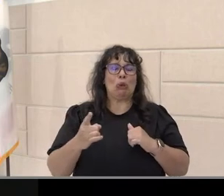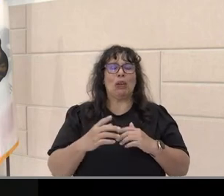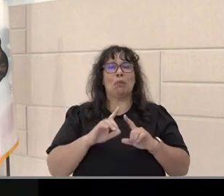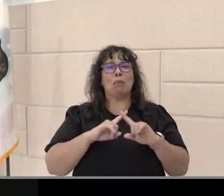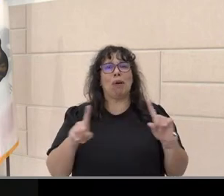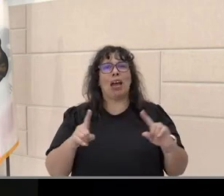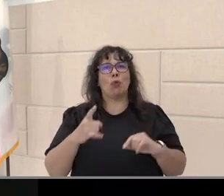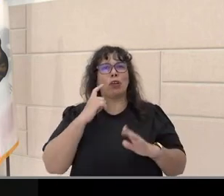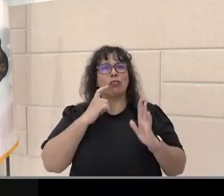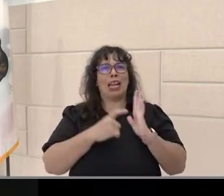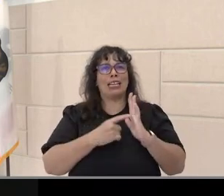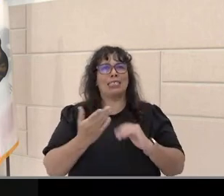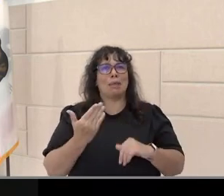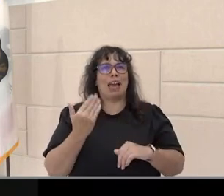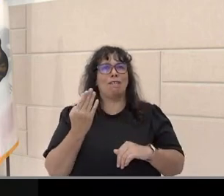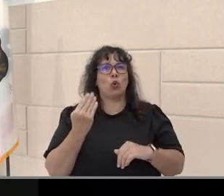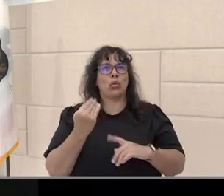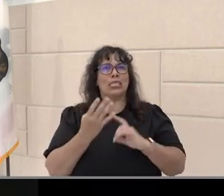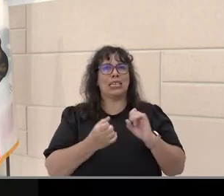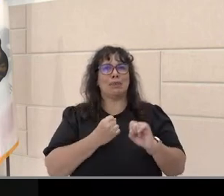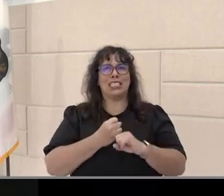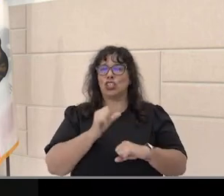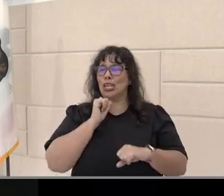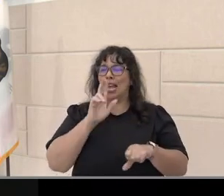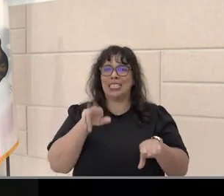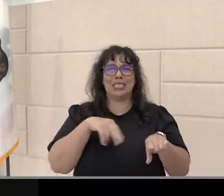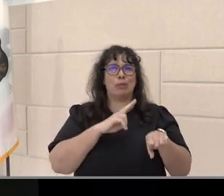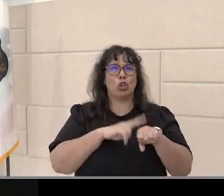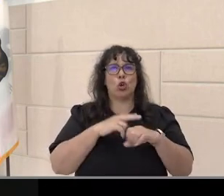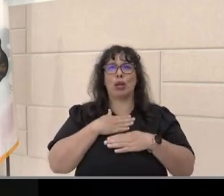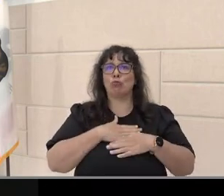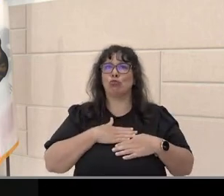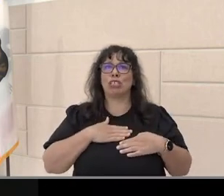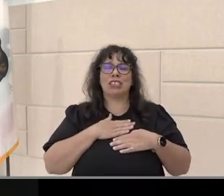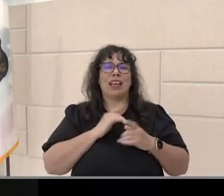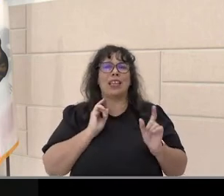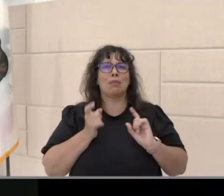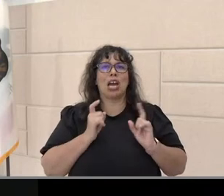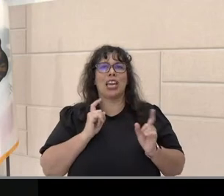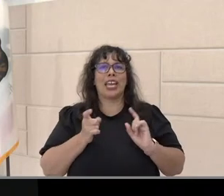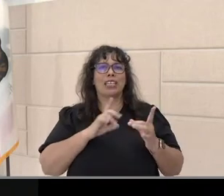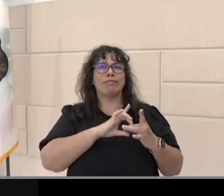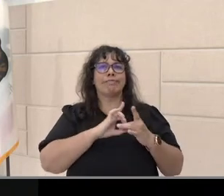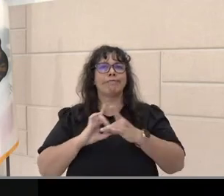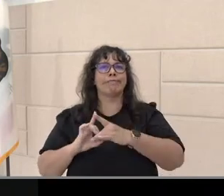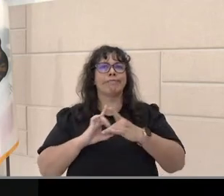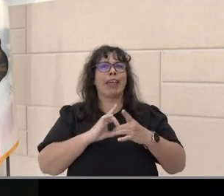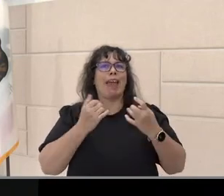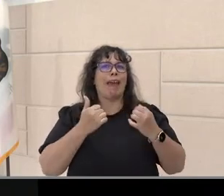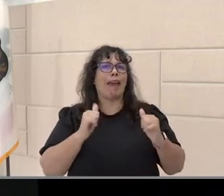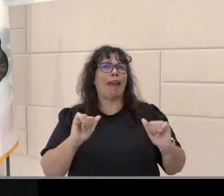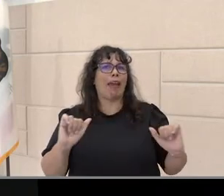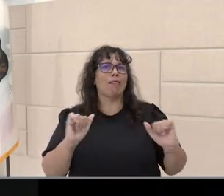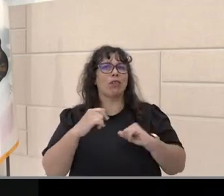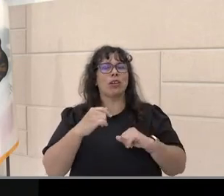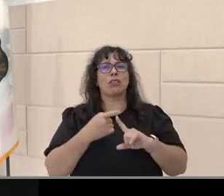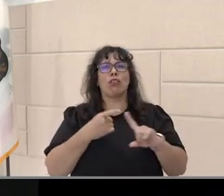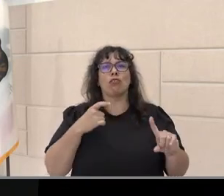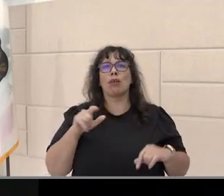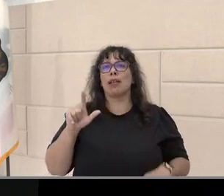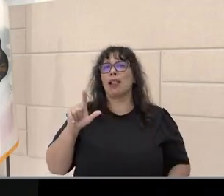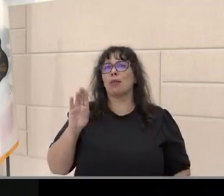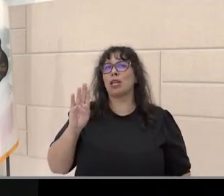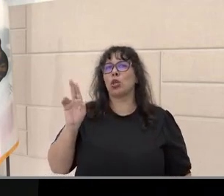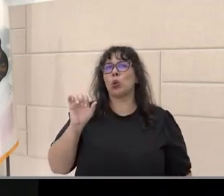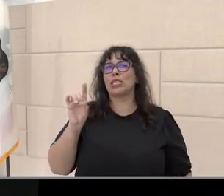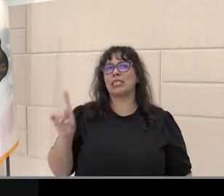ហើយថាក្នុងរយៈពេល4សប្តាហ៍ហ្នឹងគឺជាកិច្ចការការលំបាកយើងបានធ្វើការសម្របសម្រួល